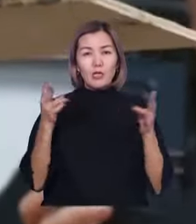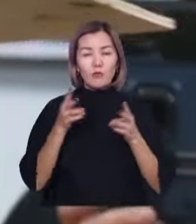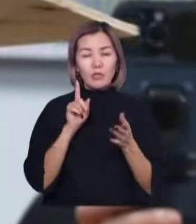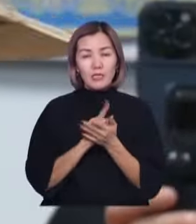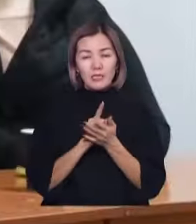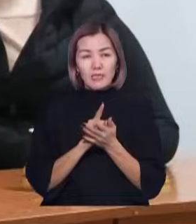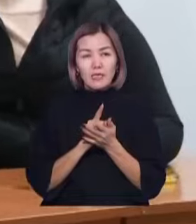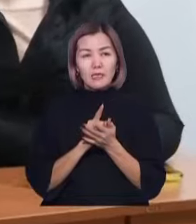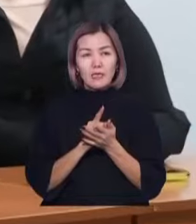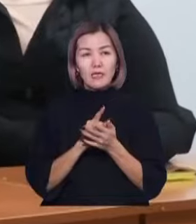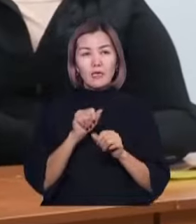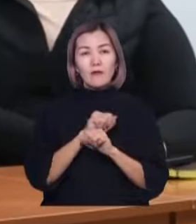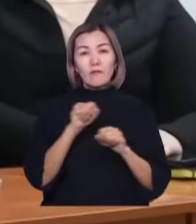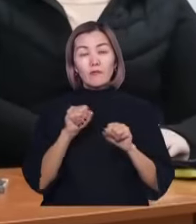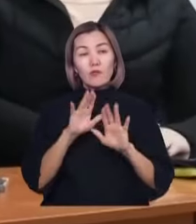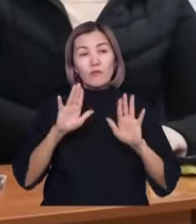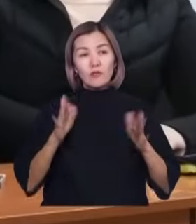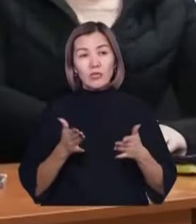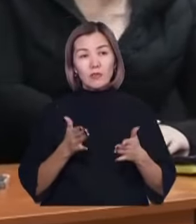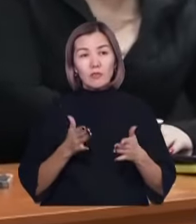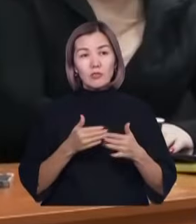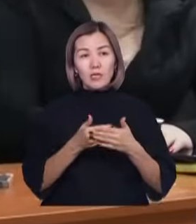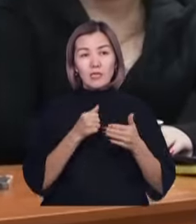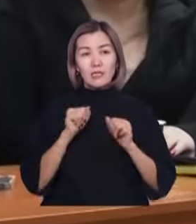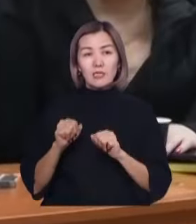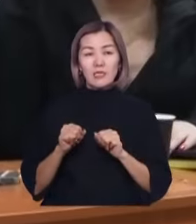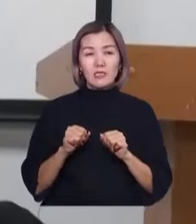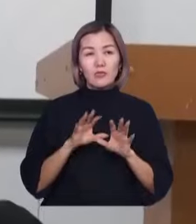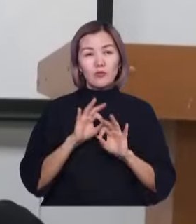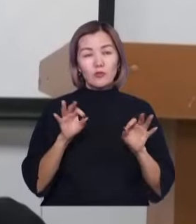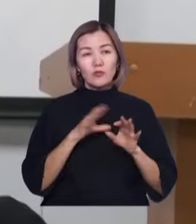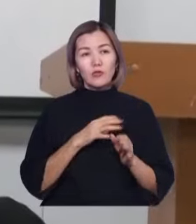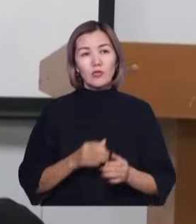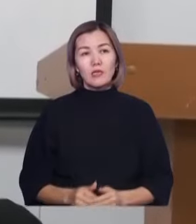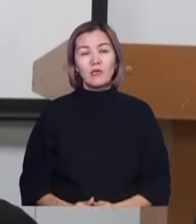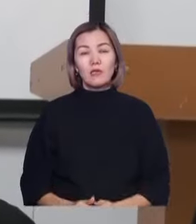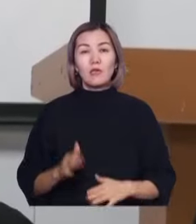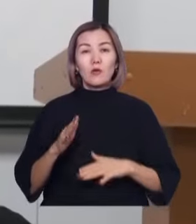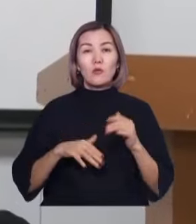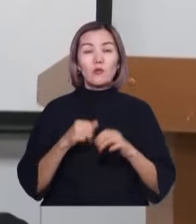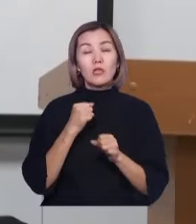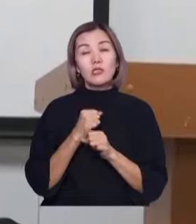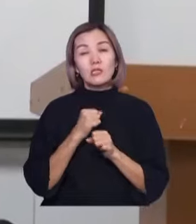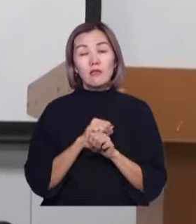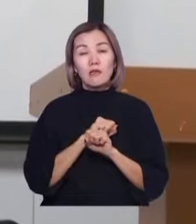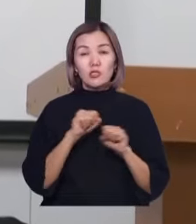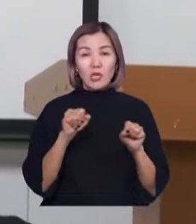жет. Мина қопару сабағында сақтық шаралары түсіндірілді. Қолдан